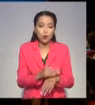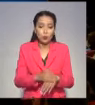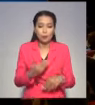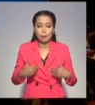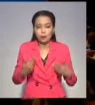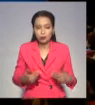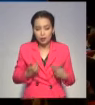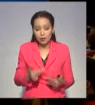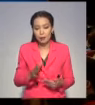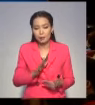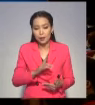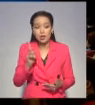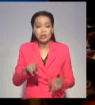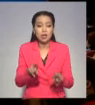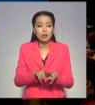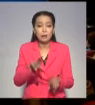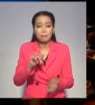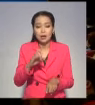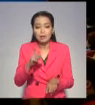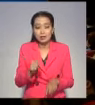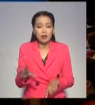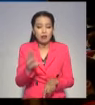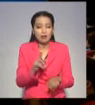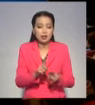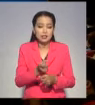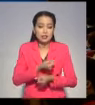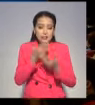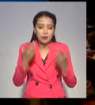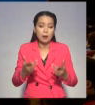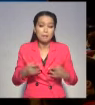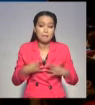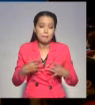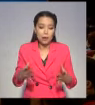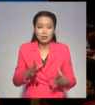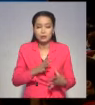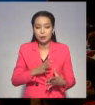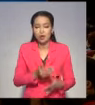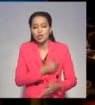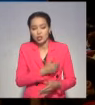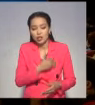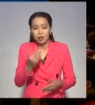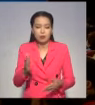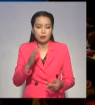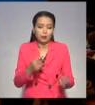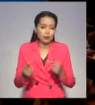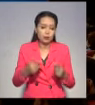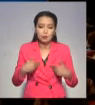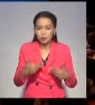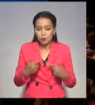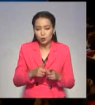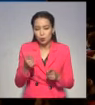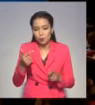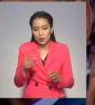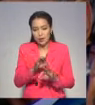пожелания. Точно так же и Пасха является светлым праздником, взывающим людей к самым высоким гуманистическим